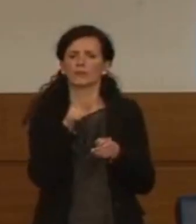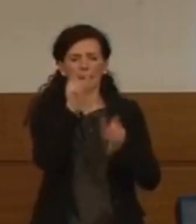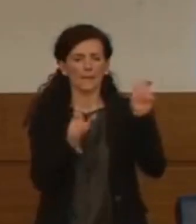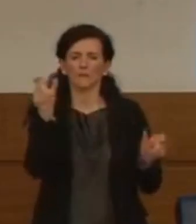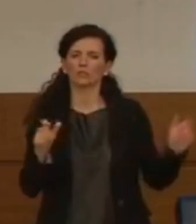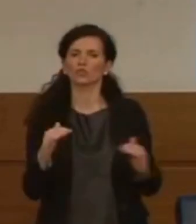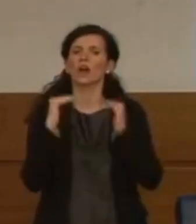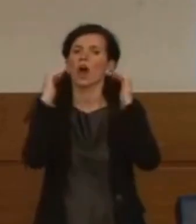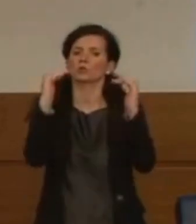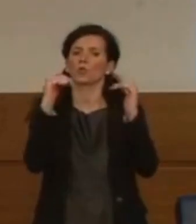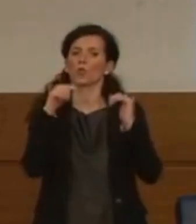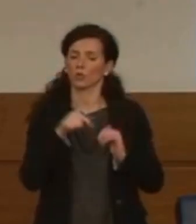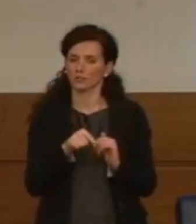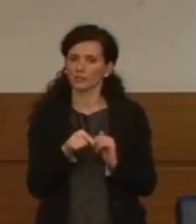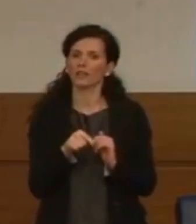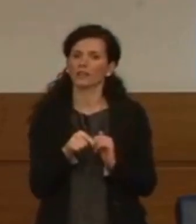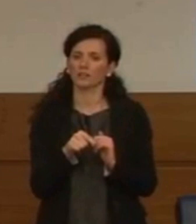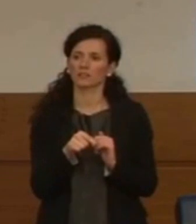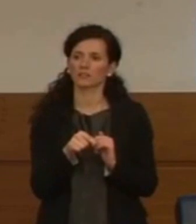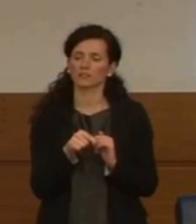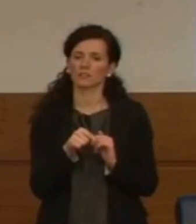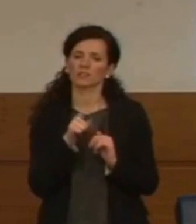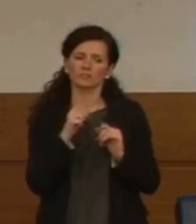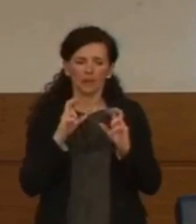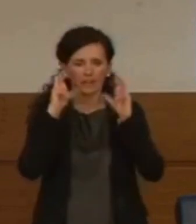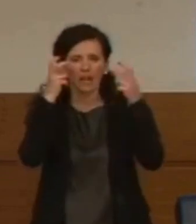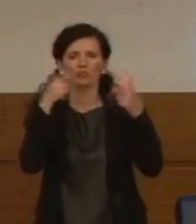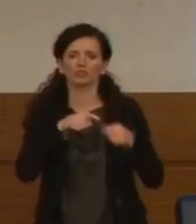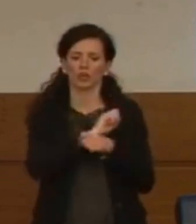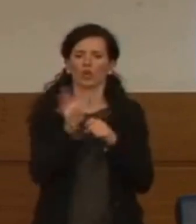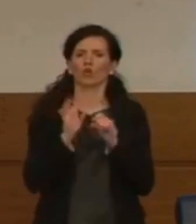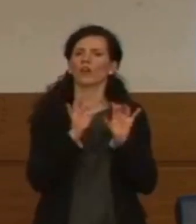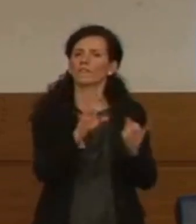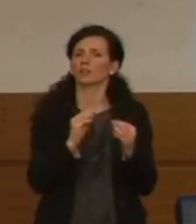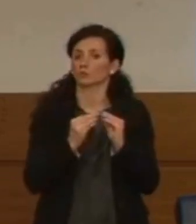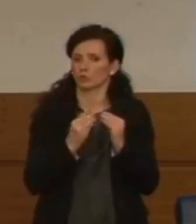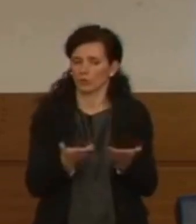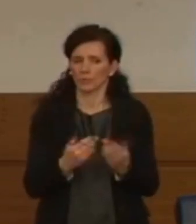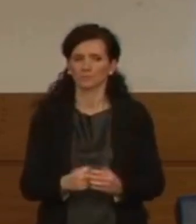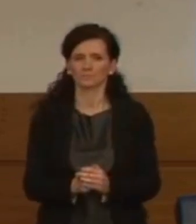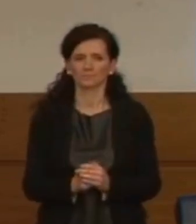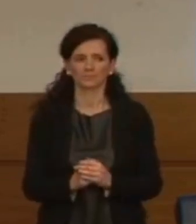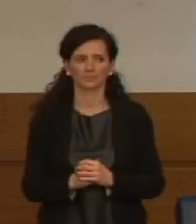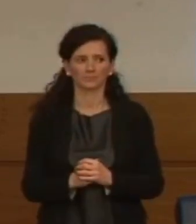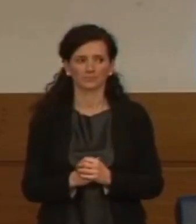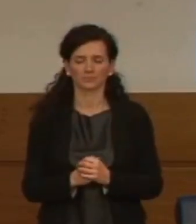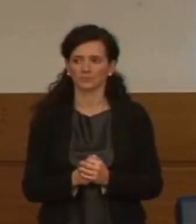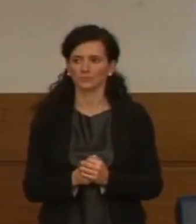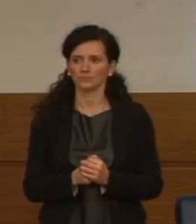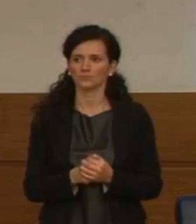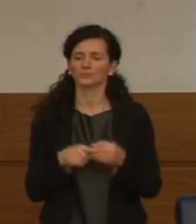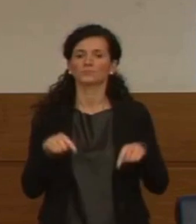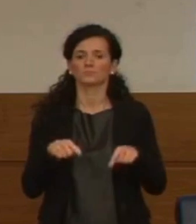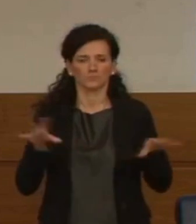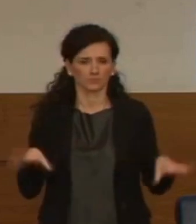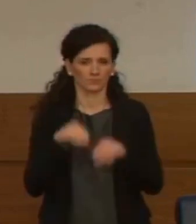Superate le 4.000 vittime in Italia per coronavirus, sono 4.032 morti, con un incremento rispetto a giovedì di 627. È